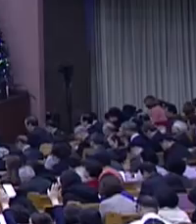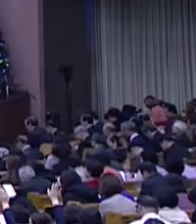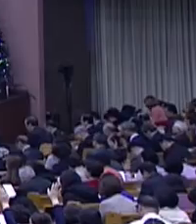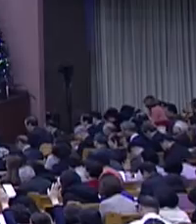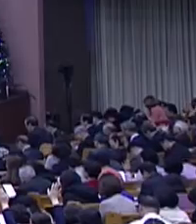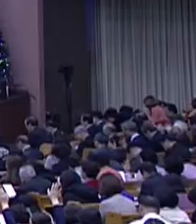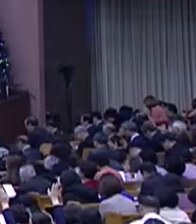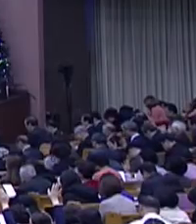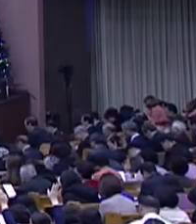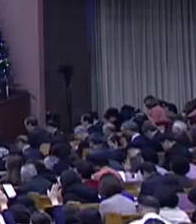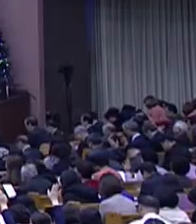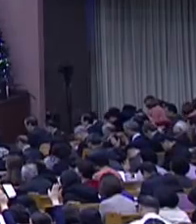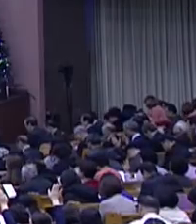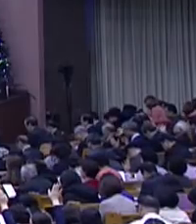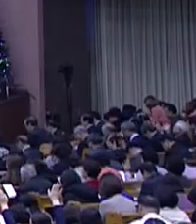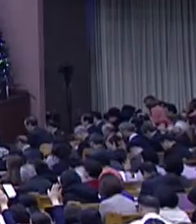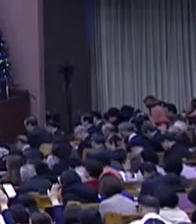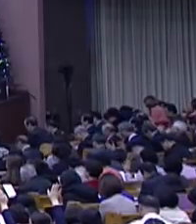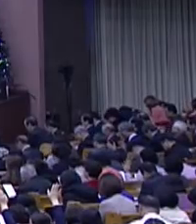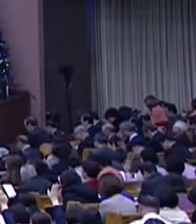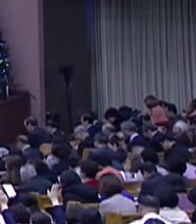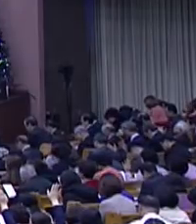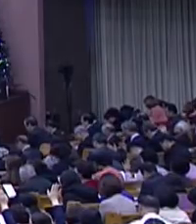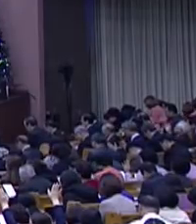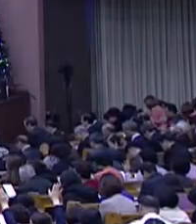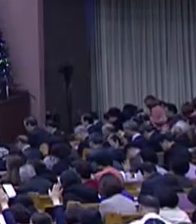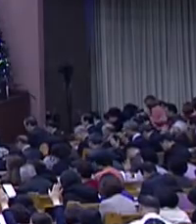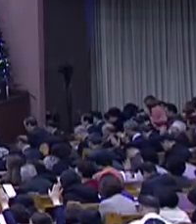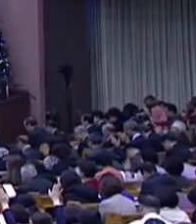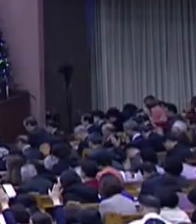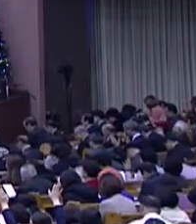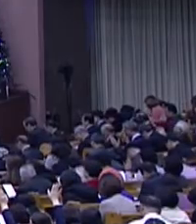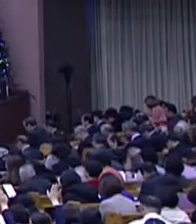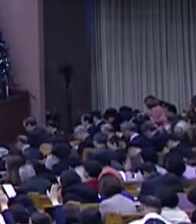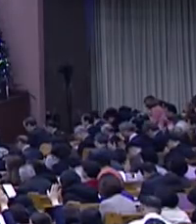하산에 다했어도 하나님